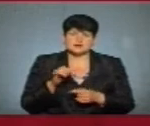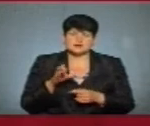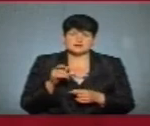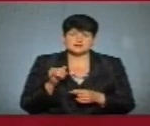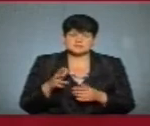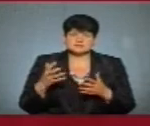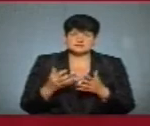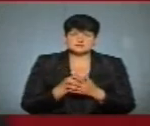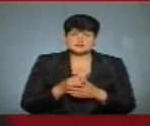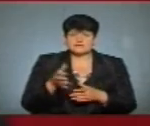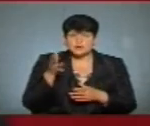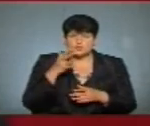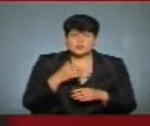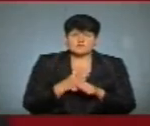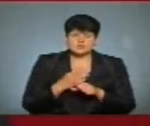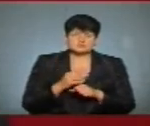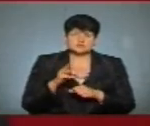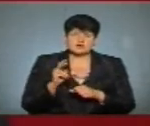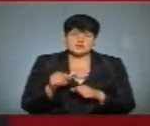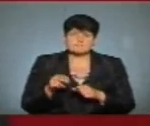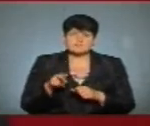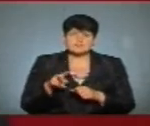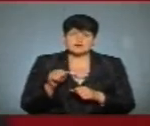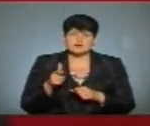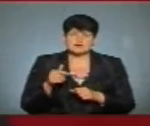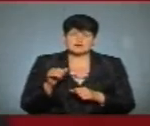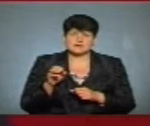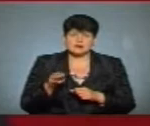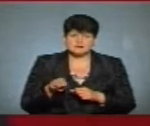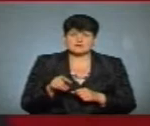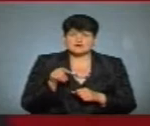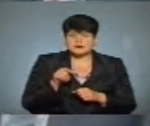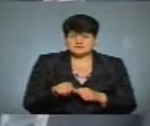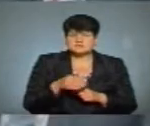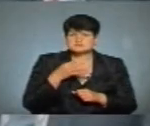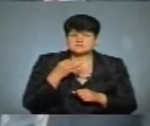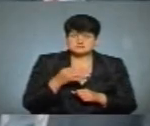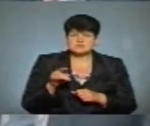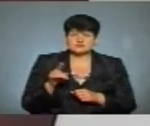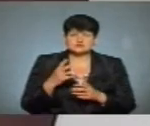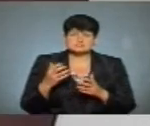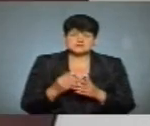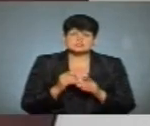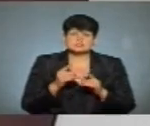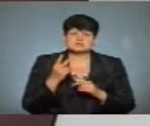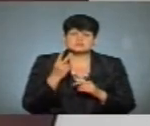«Дисергейт» виявила в наукових роботах Шкарлет та плагіат. Сам він у коментарі Суспільному сказав, що знайшли лише дві